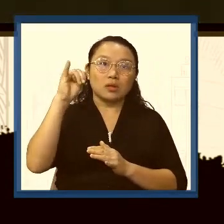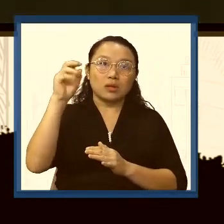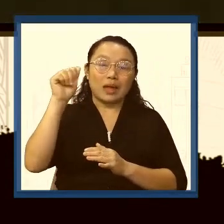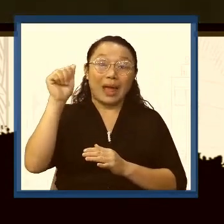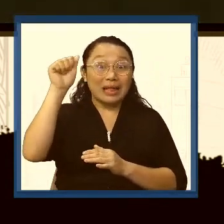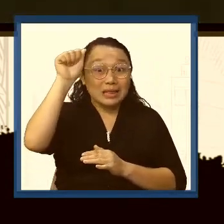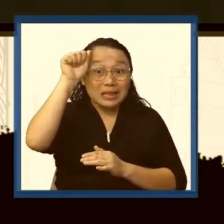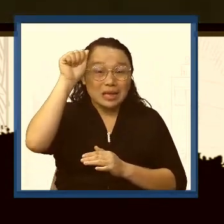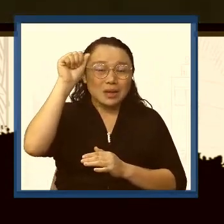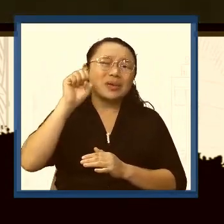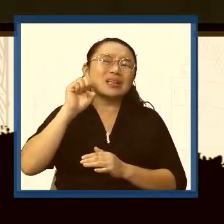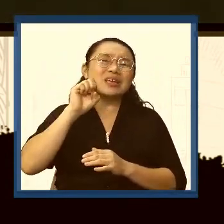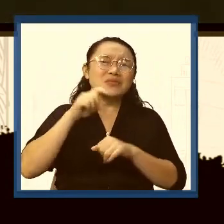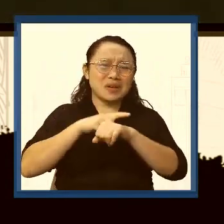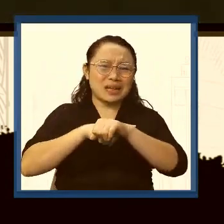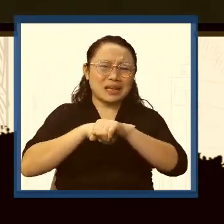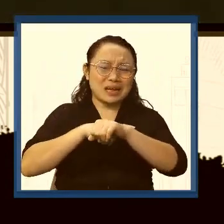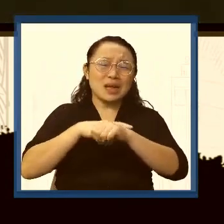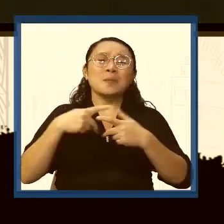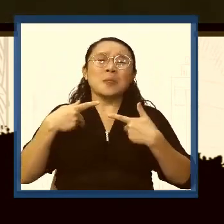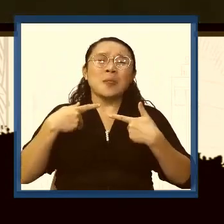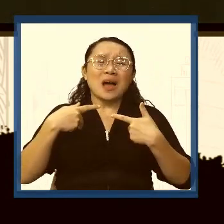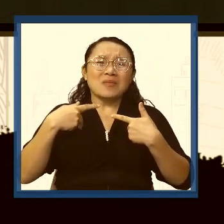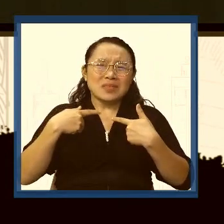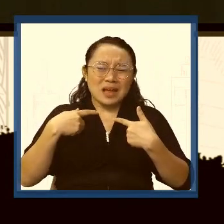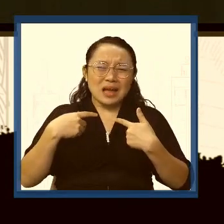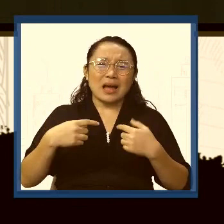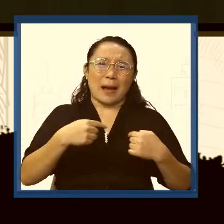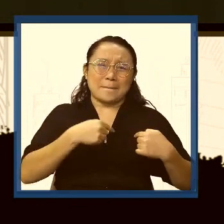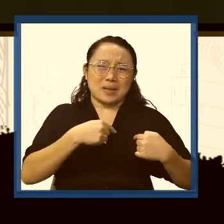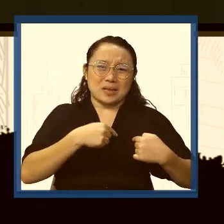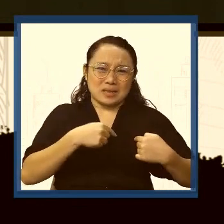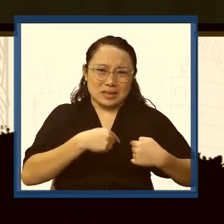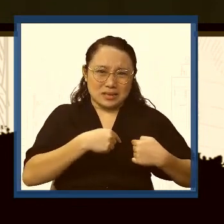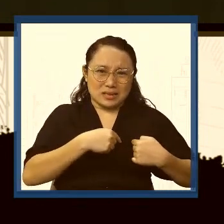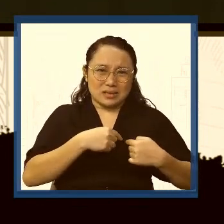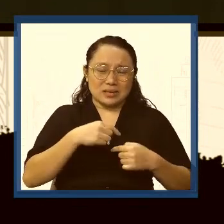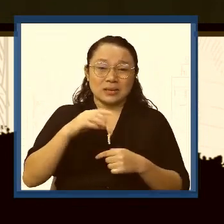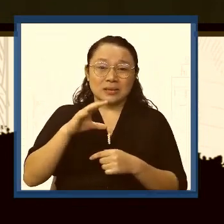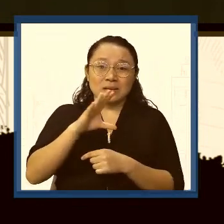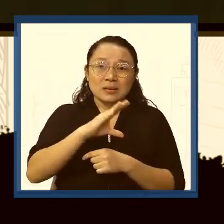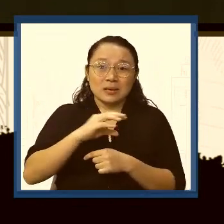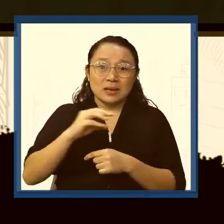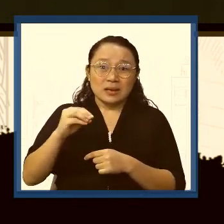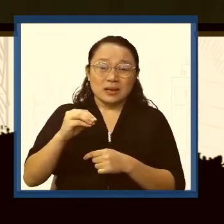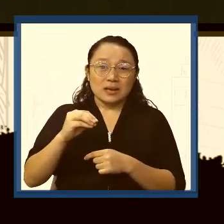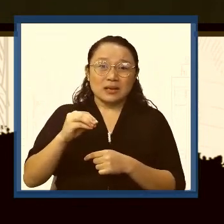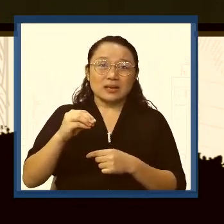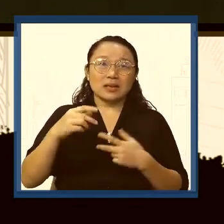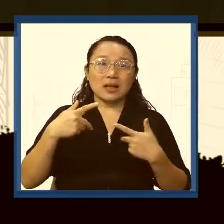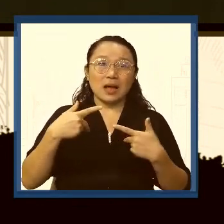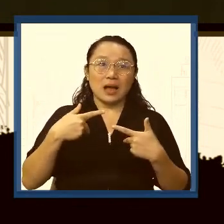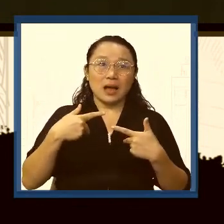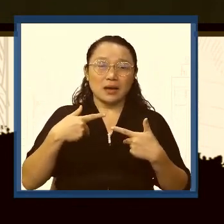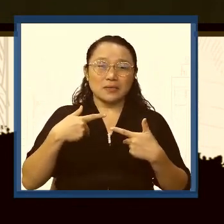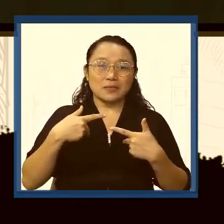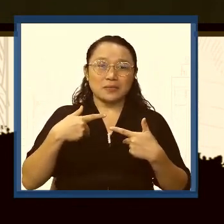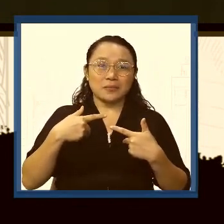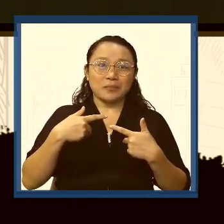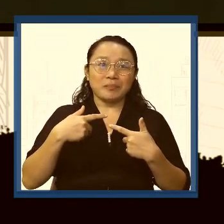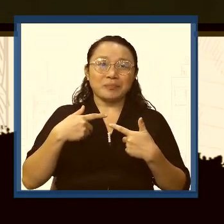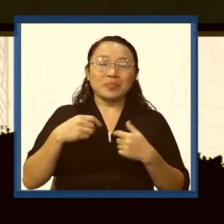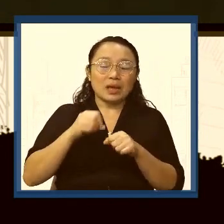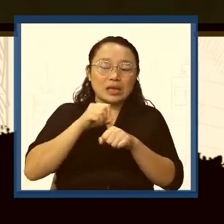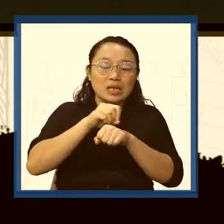Eva makaisunan siya nga nakahimo og sala siya naa diha sa impluwensya